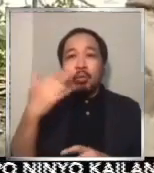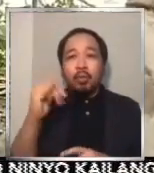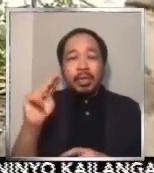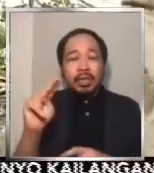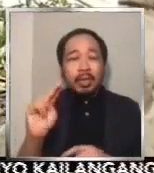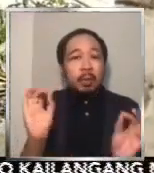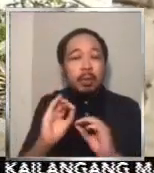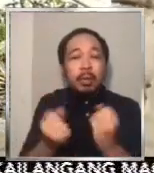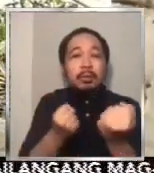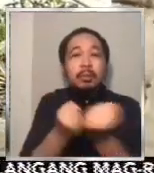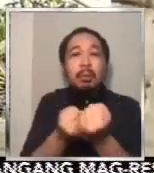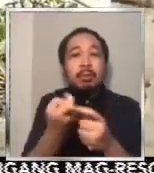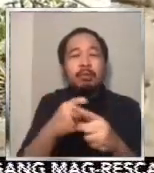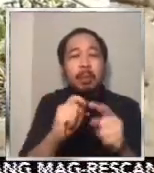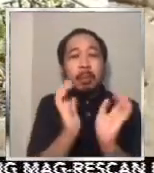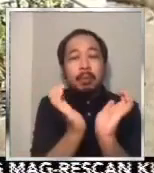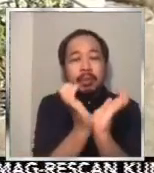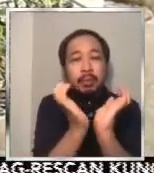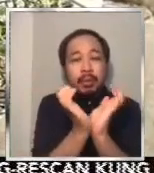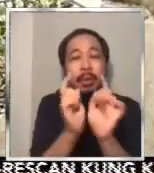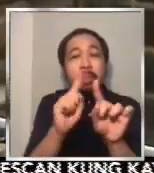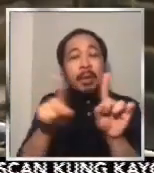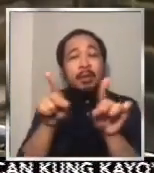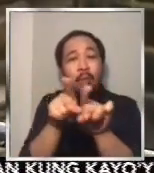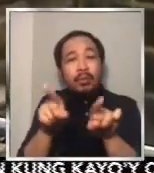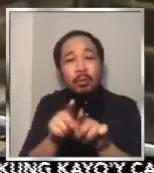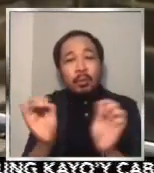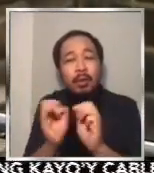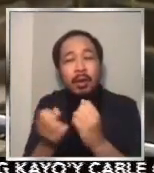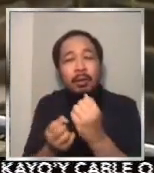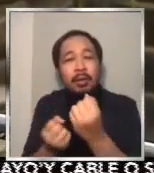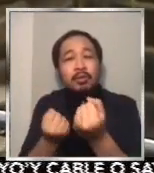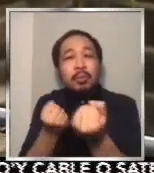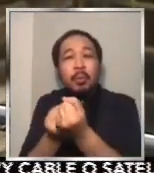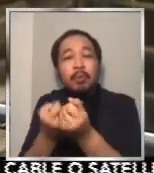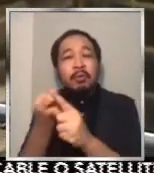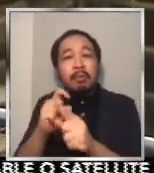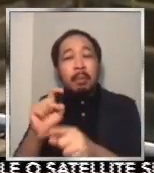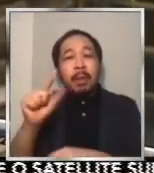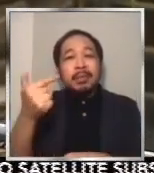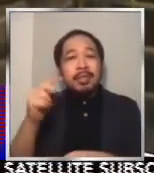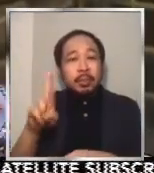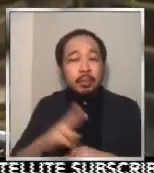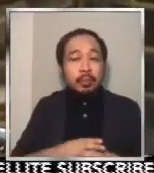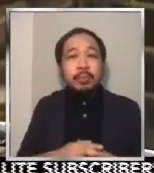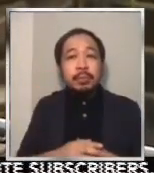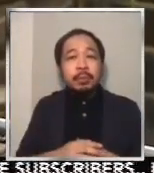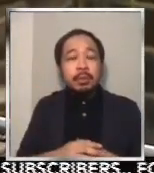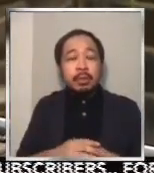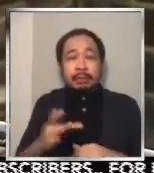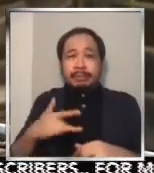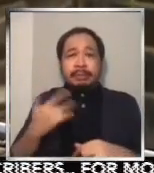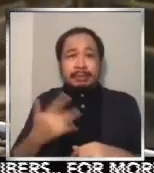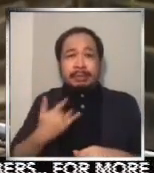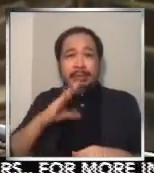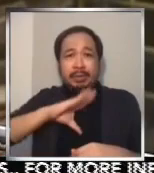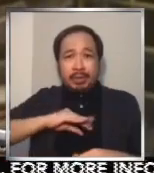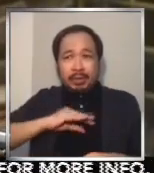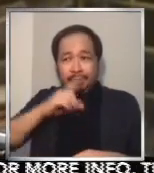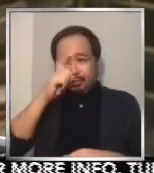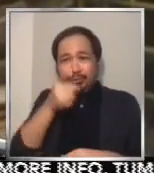DSWD, hindi pa rin nakakuha ng supplemental SAP ng Pasig. Siyempre po, nalulungkot. Dahil sila mayroon, ako wala.